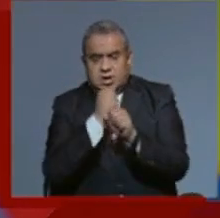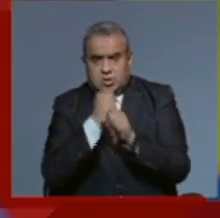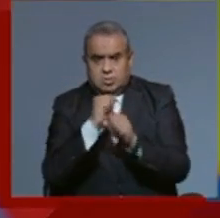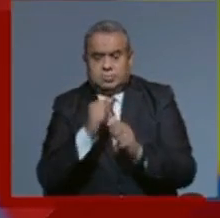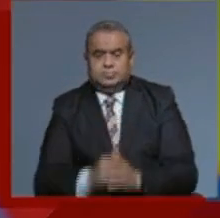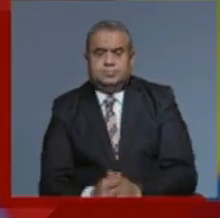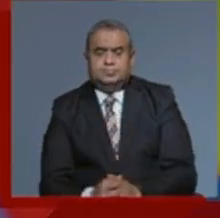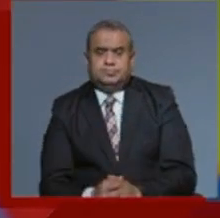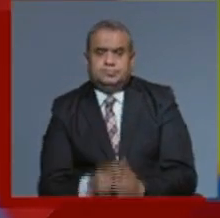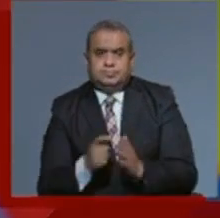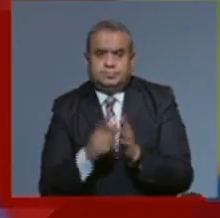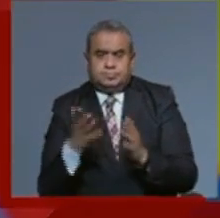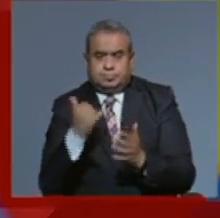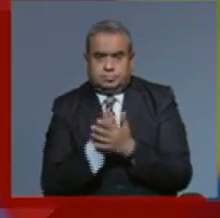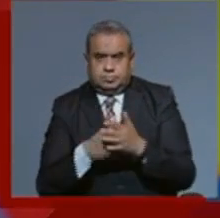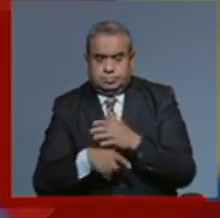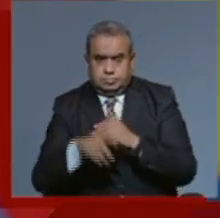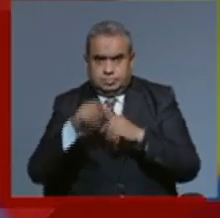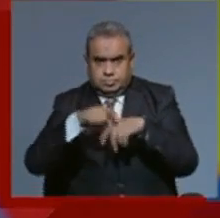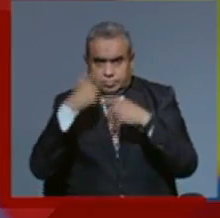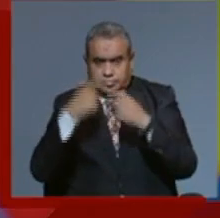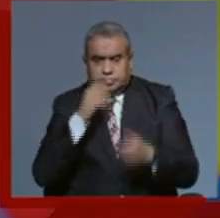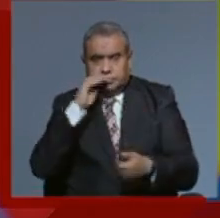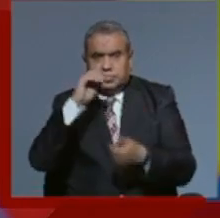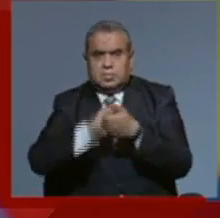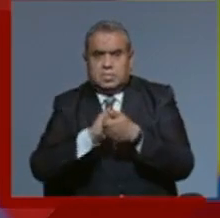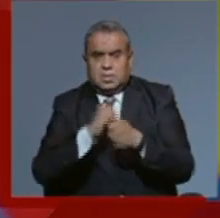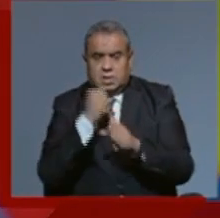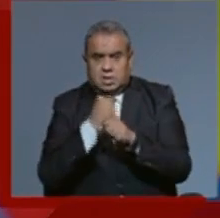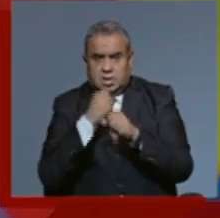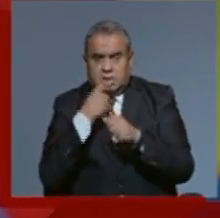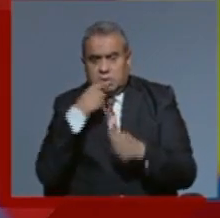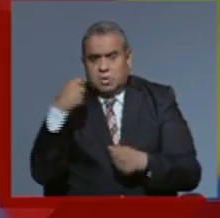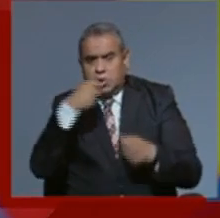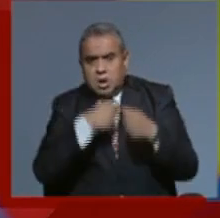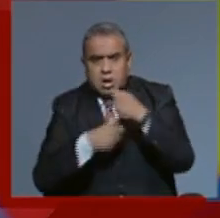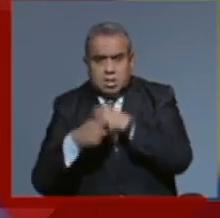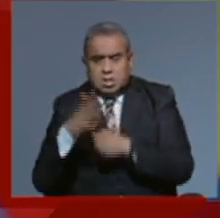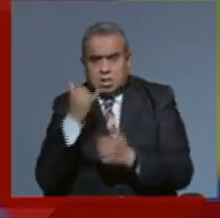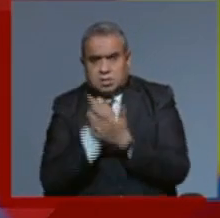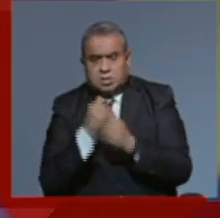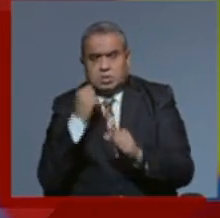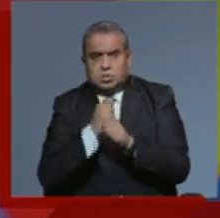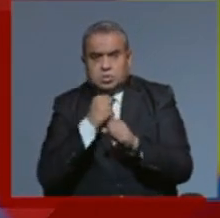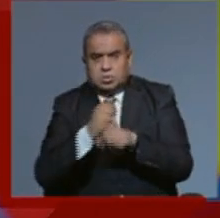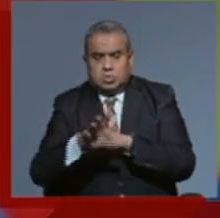عن الشركاء الاقتصاديين